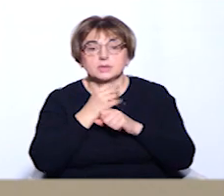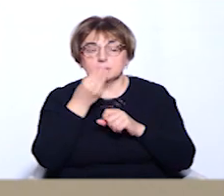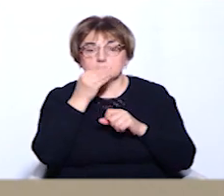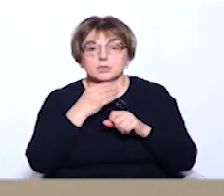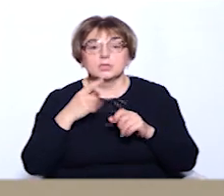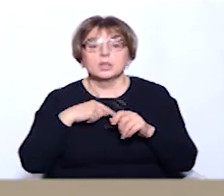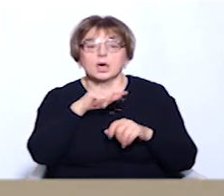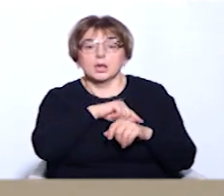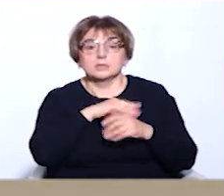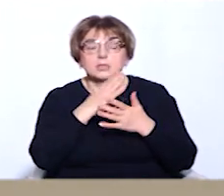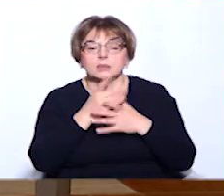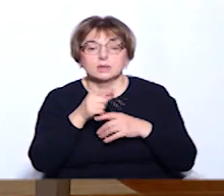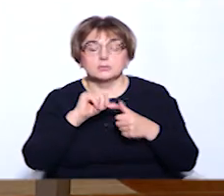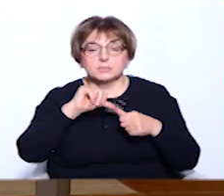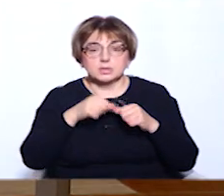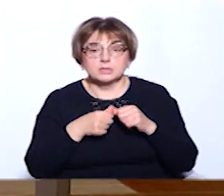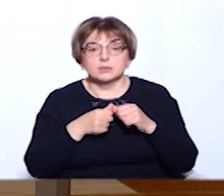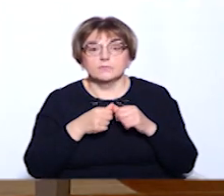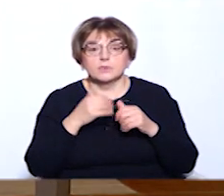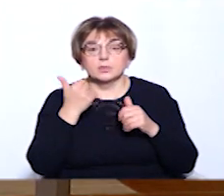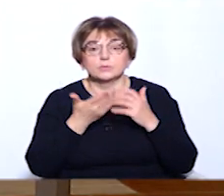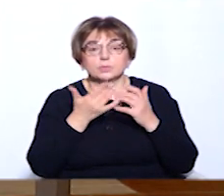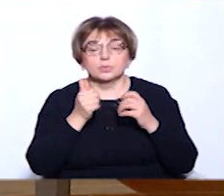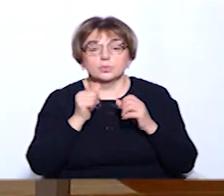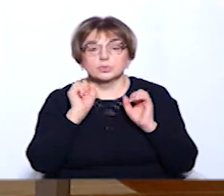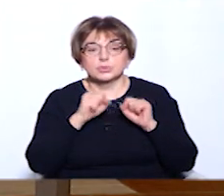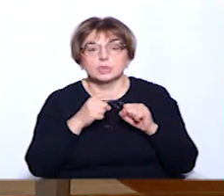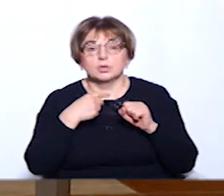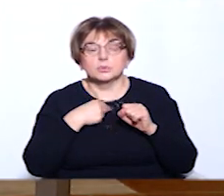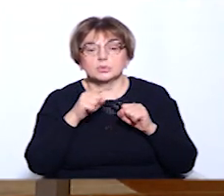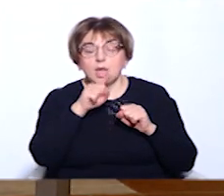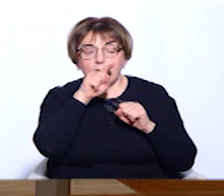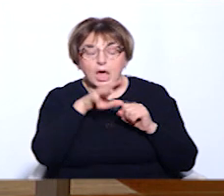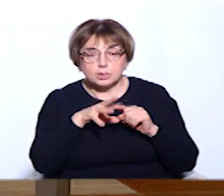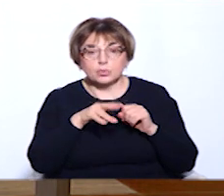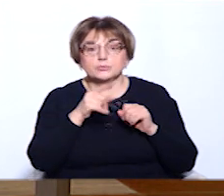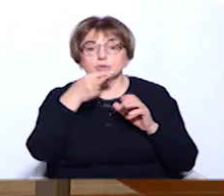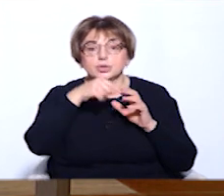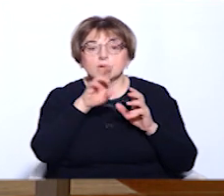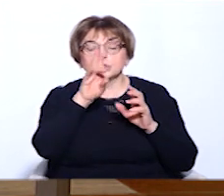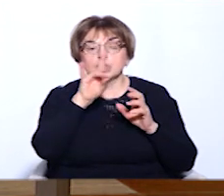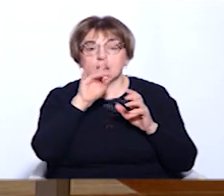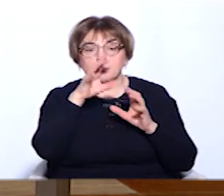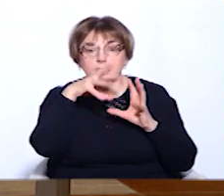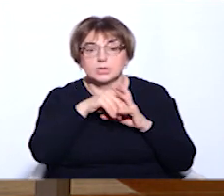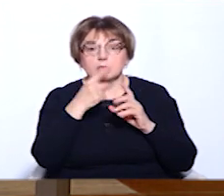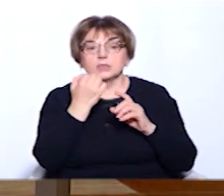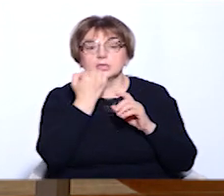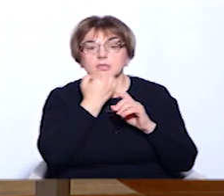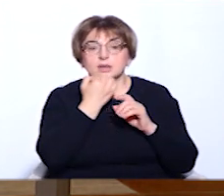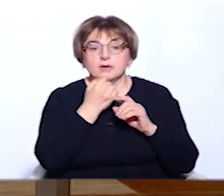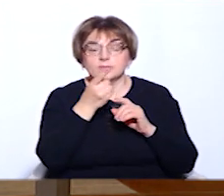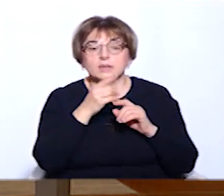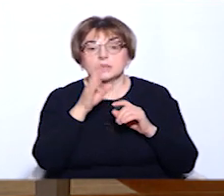ნახშირბადი წარმოქმნის მტკიცებებს. თუ მას შევადარებთ მის მეზობელ ატომს ჟანგბადს და ავიღებთ ერთ-ერთ ნივთიერებას, ეს